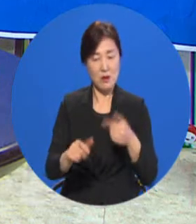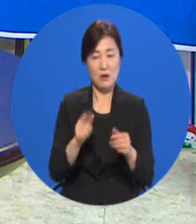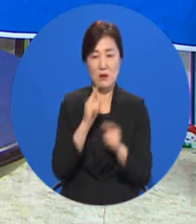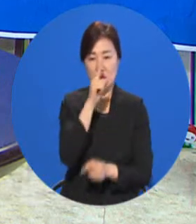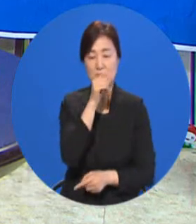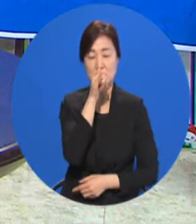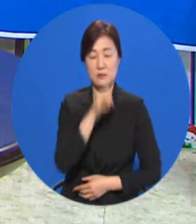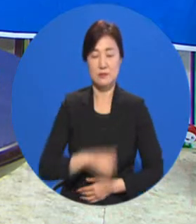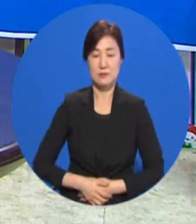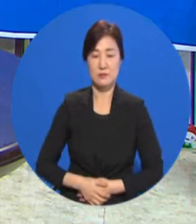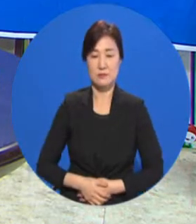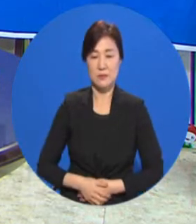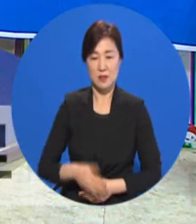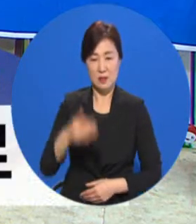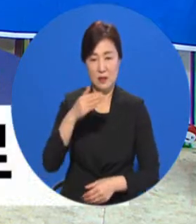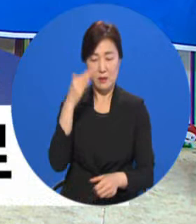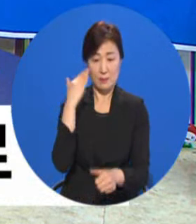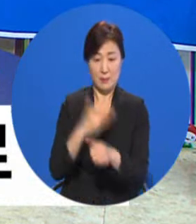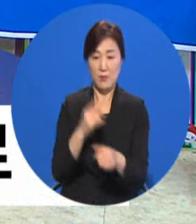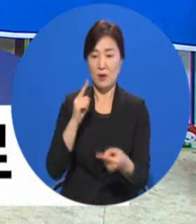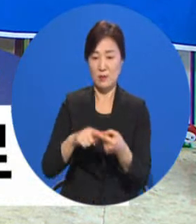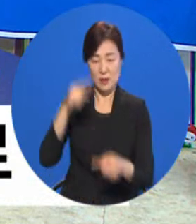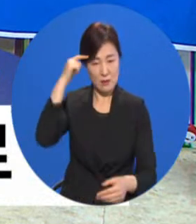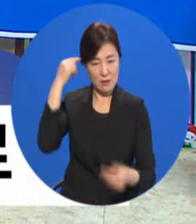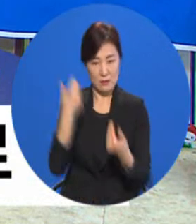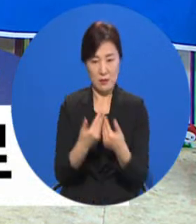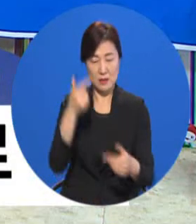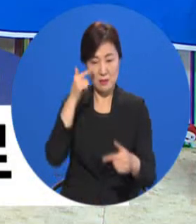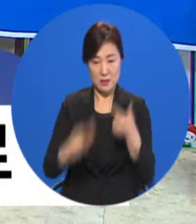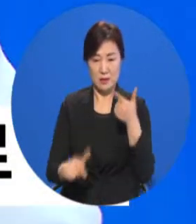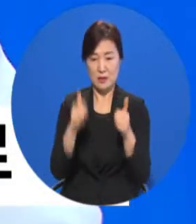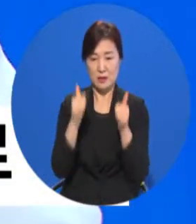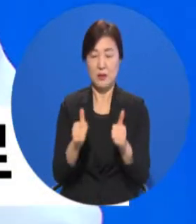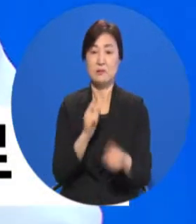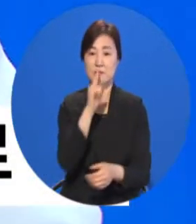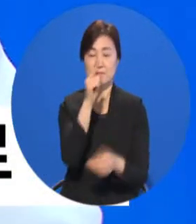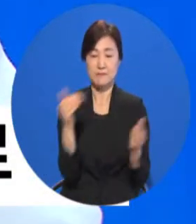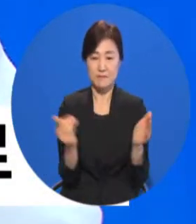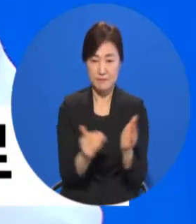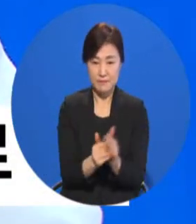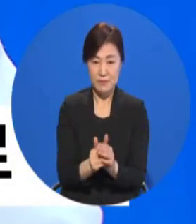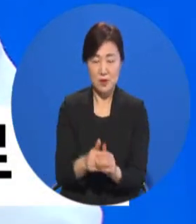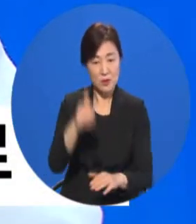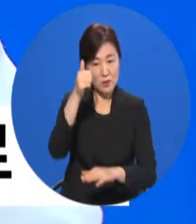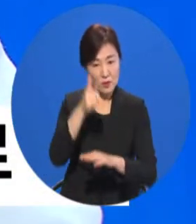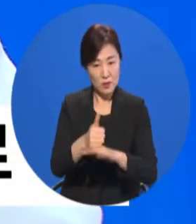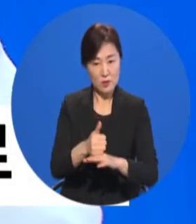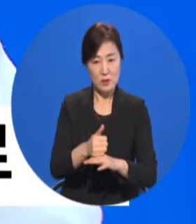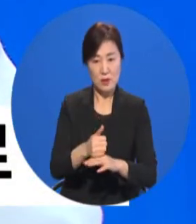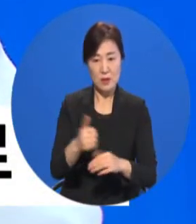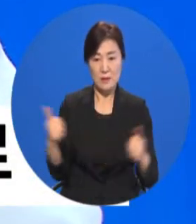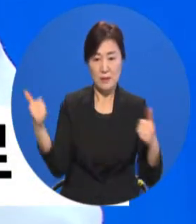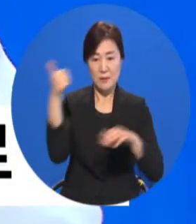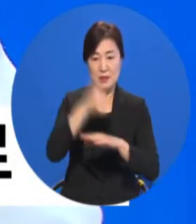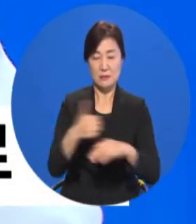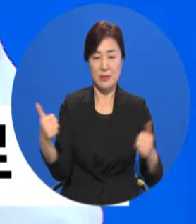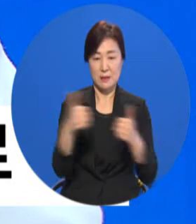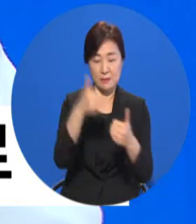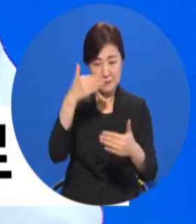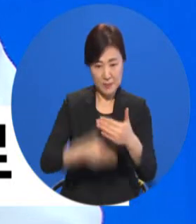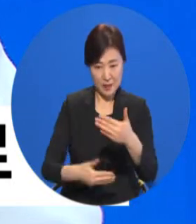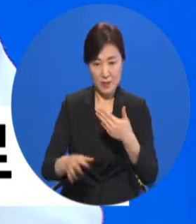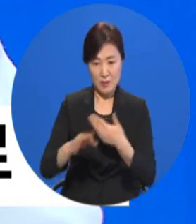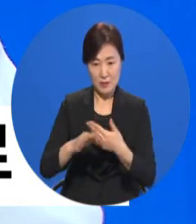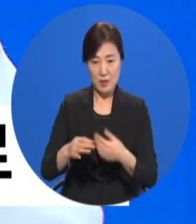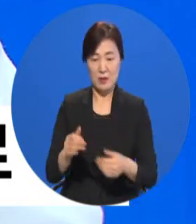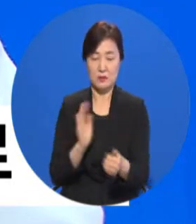후보 측이 컷오프에 강력히 반발하며 재심을 청구해놓은 상태인데다 결국 경선에서 배제된다 해도 상대적으로